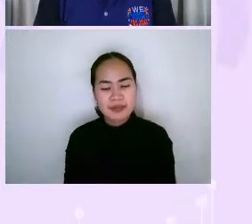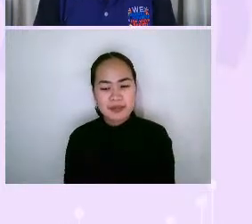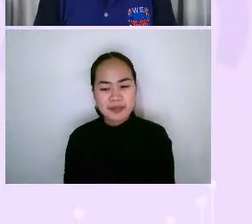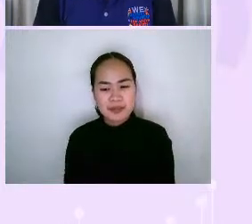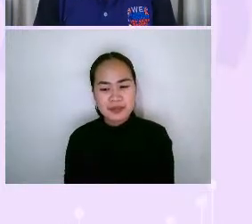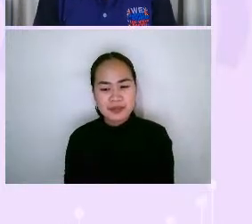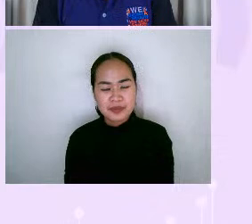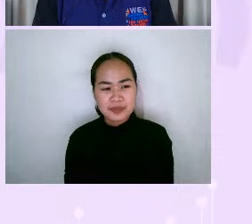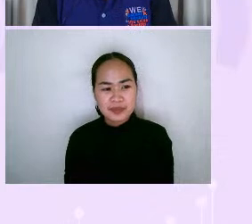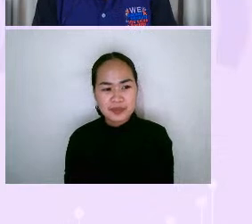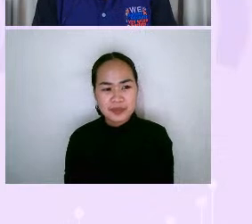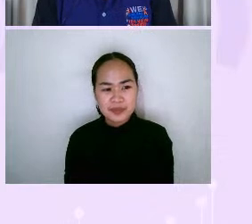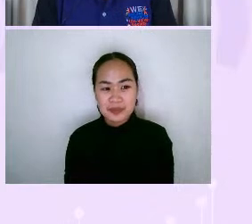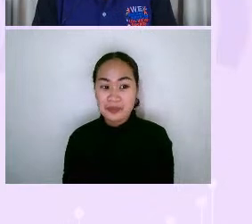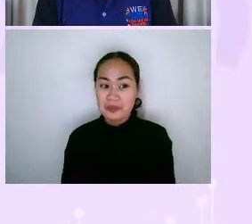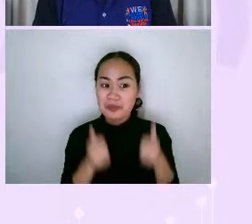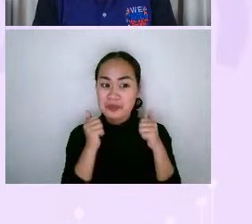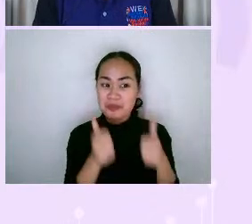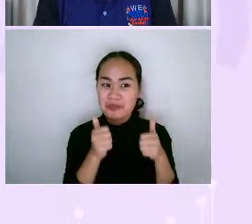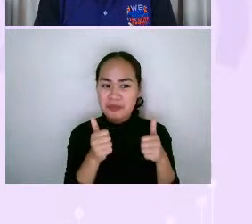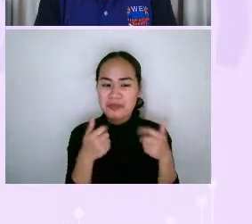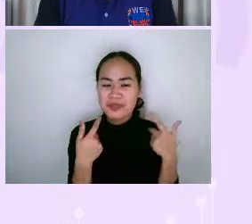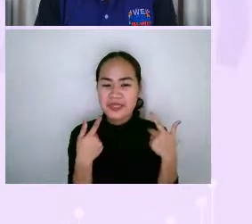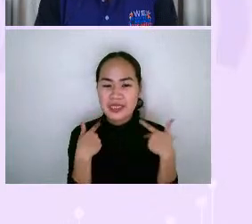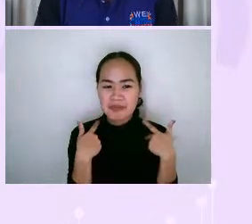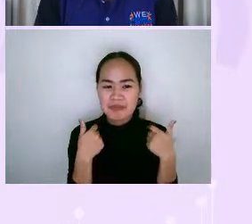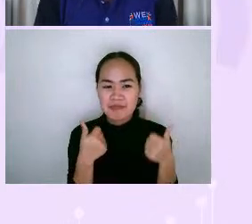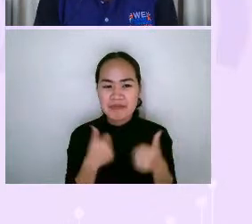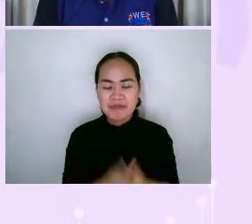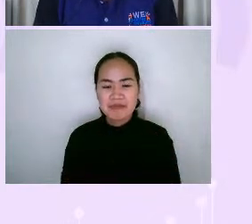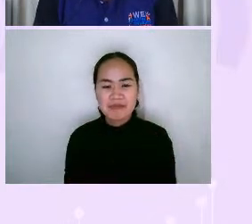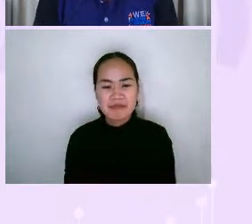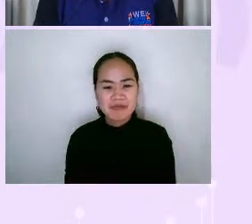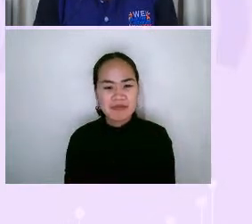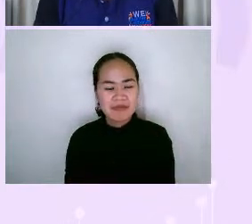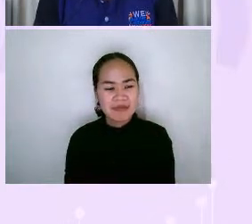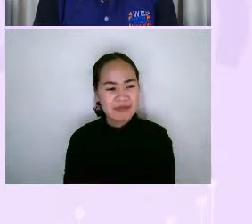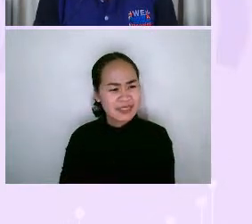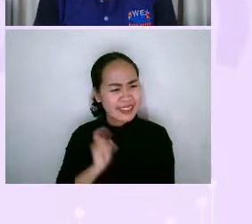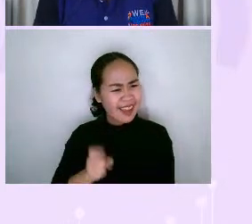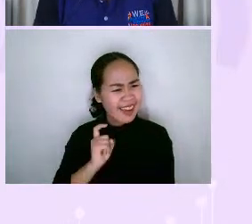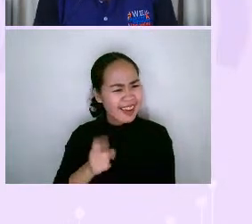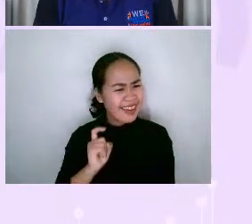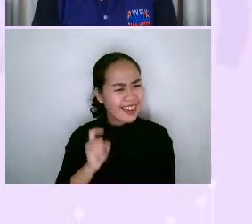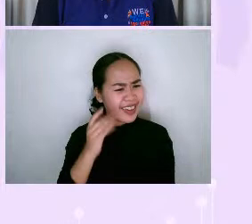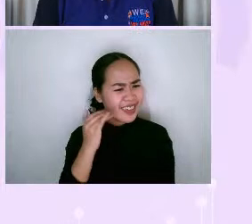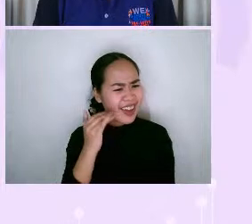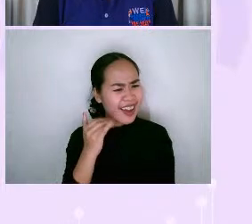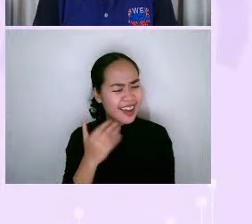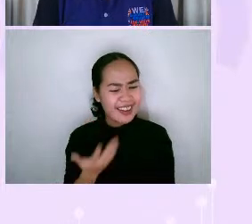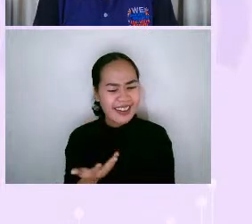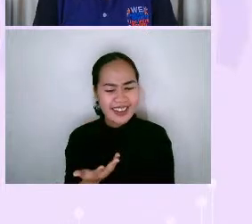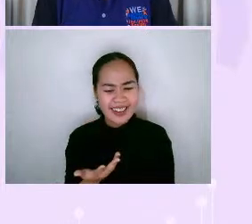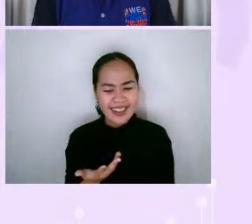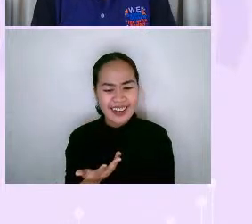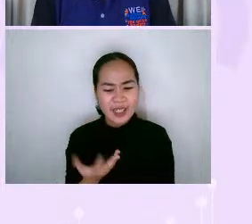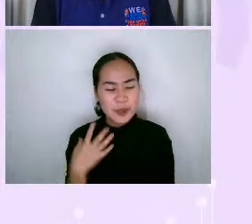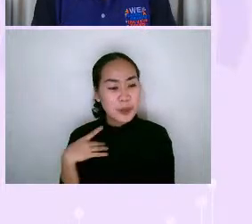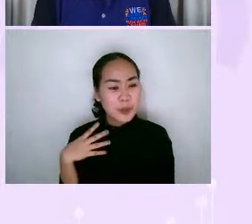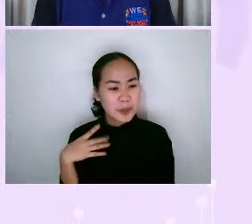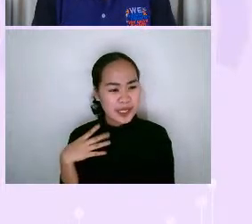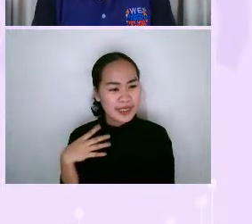May tumama na po agad. Ayan, sobrang bilis po ng ating mga mga sumasali. Hintayin po natin